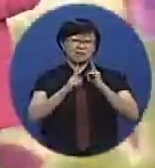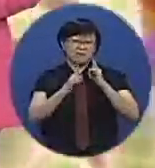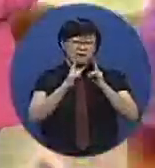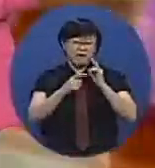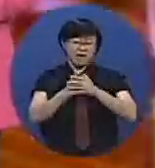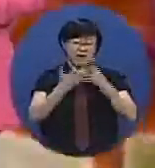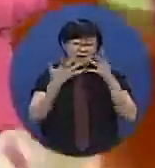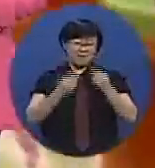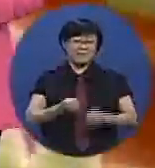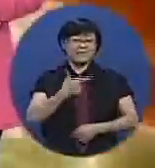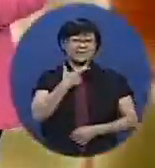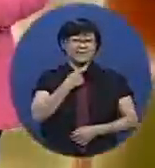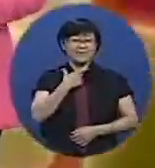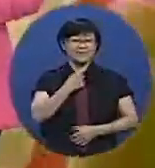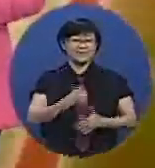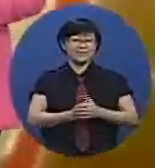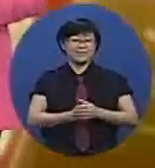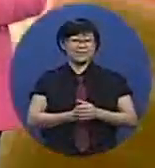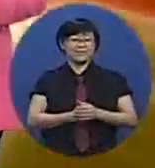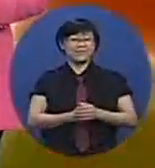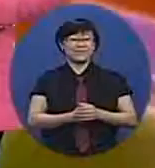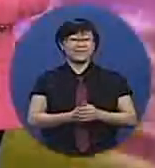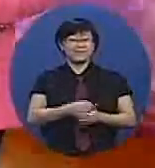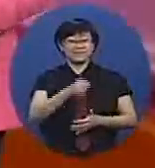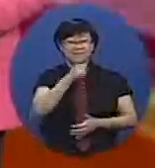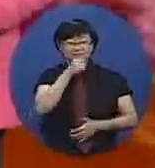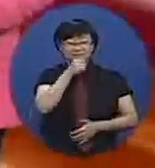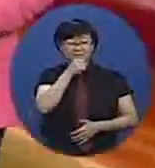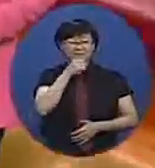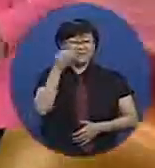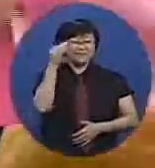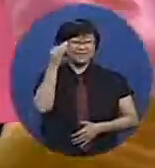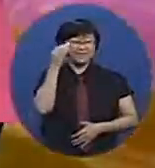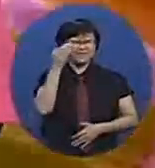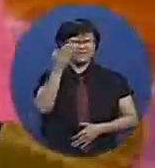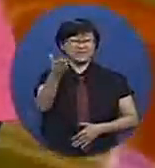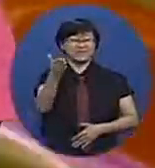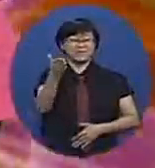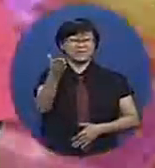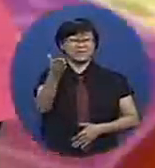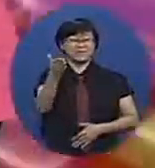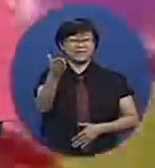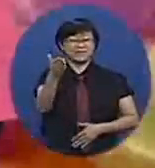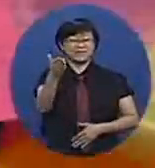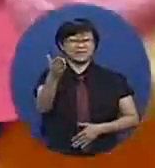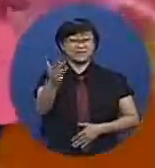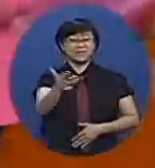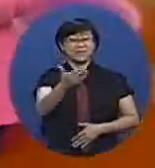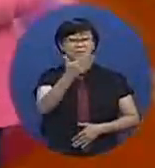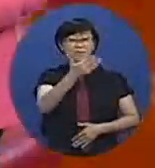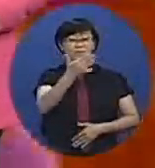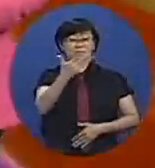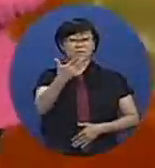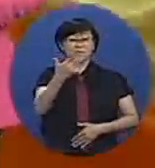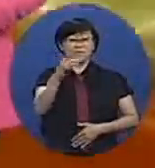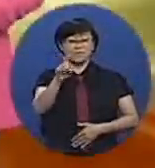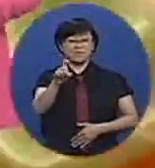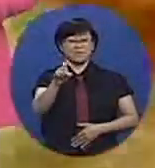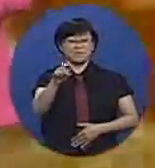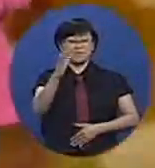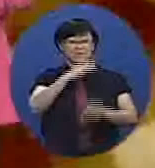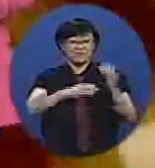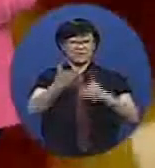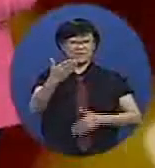하신 어머니이신데 자 점수 보겠습니다. 네 점수 주세요. 9점 8점